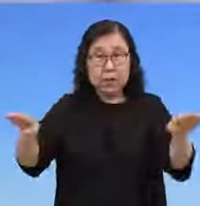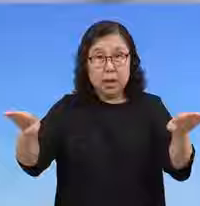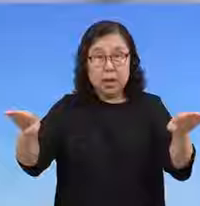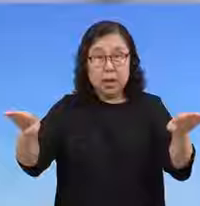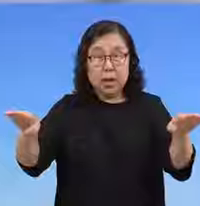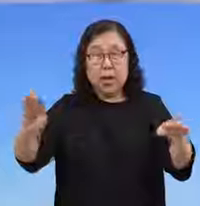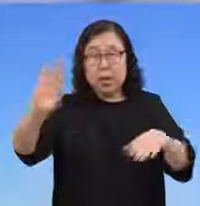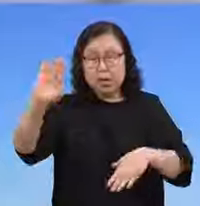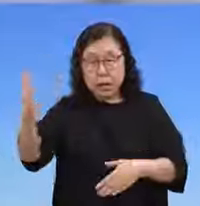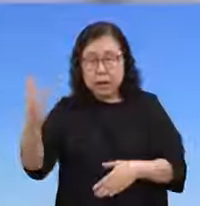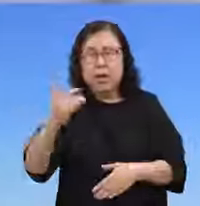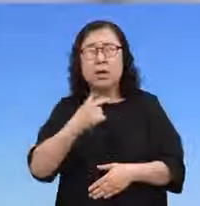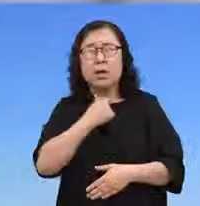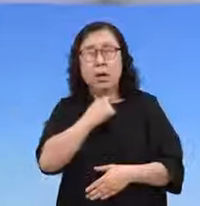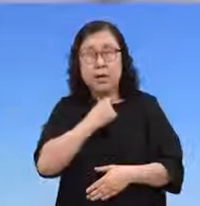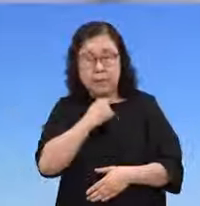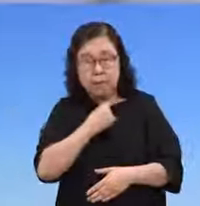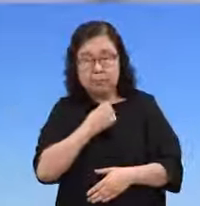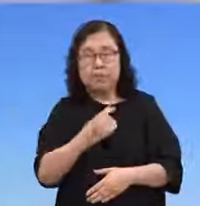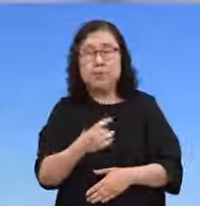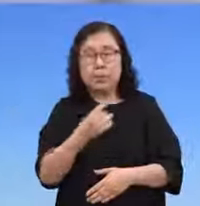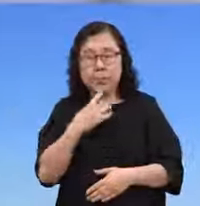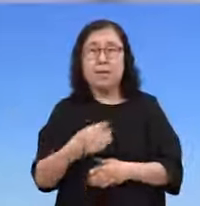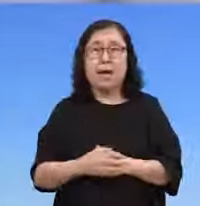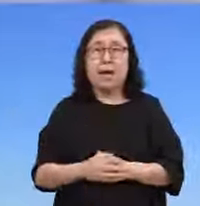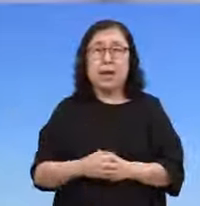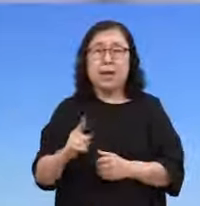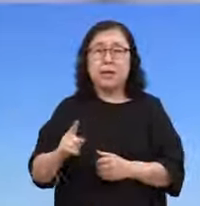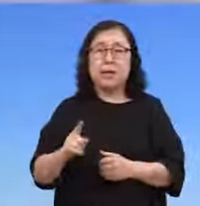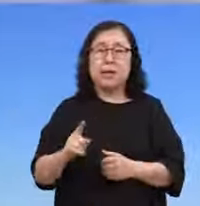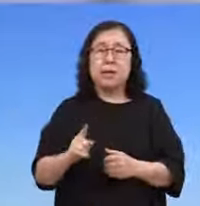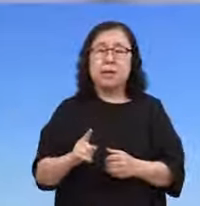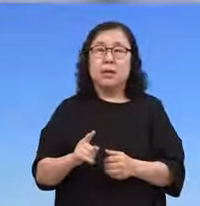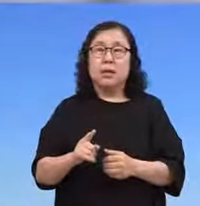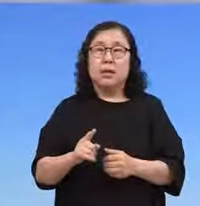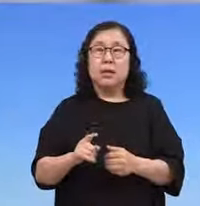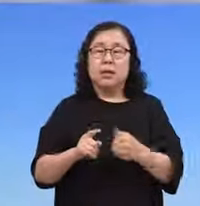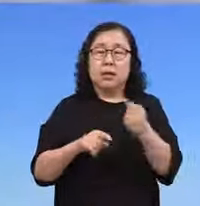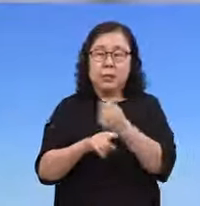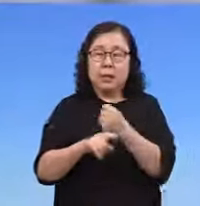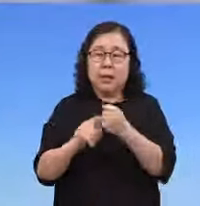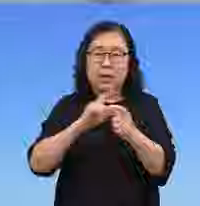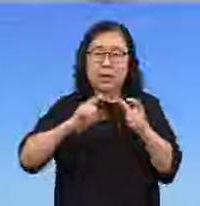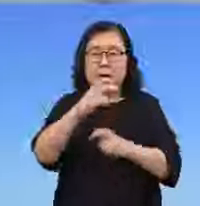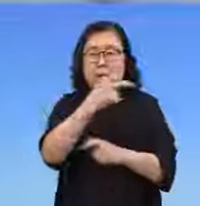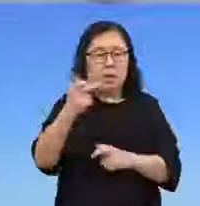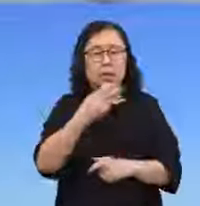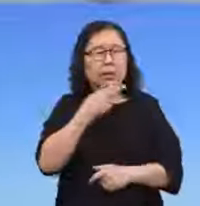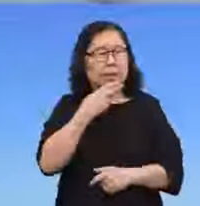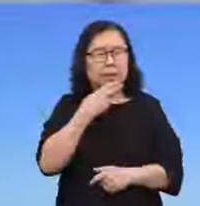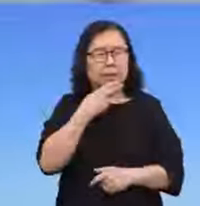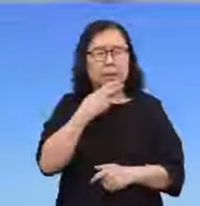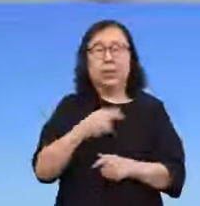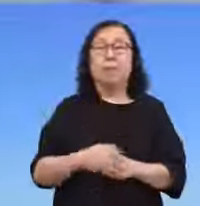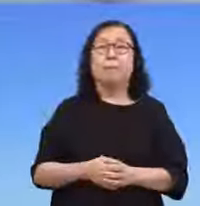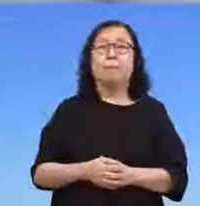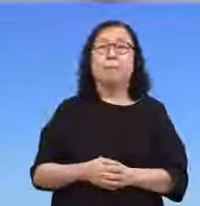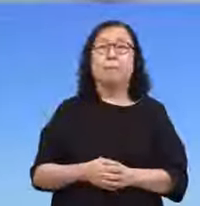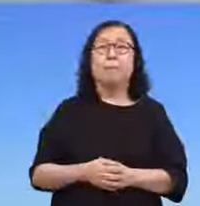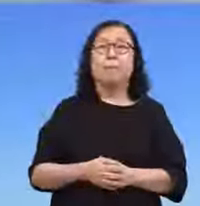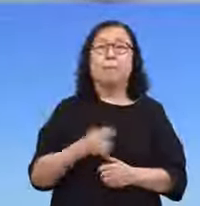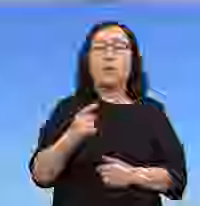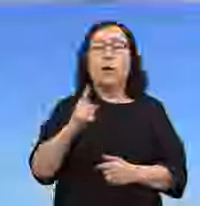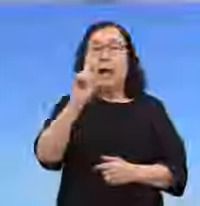일들이 마음에서 그 시작이 된 거지 이상의 의미가 없다고 생각합니다. 그런가 하면은 저는